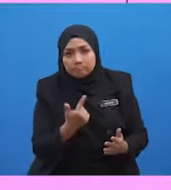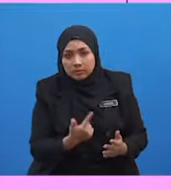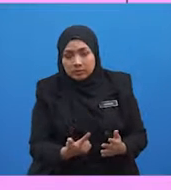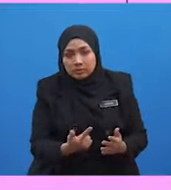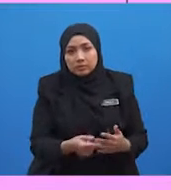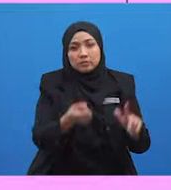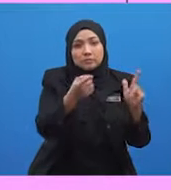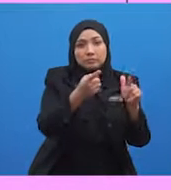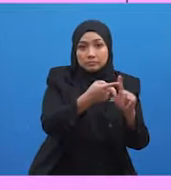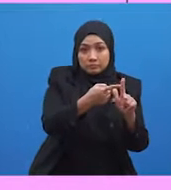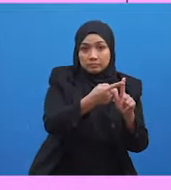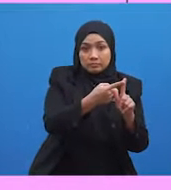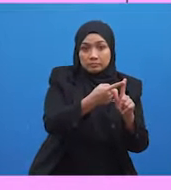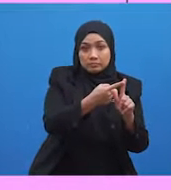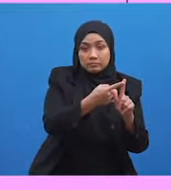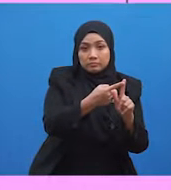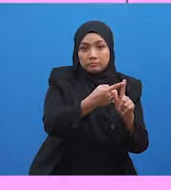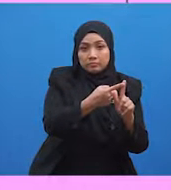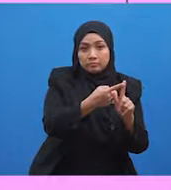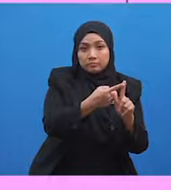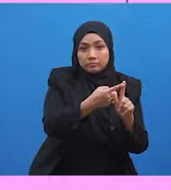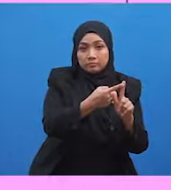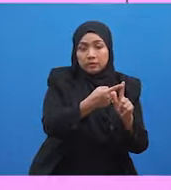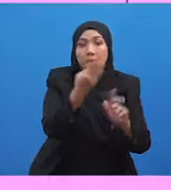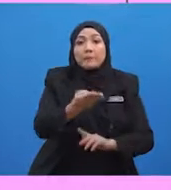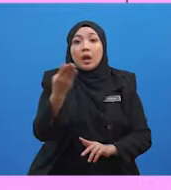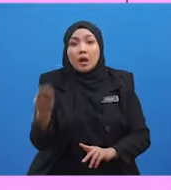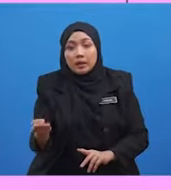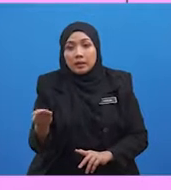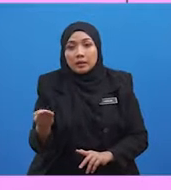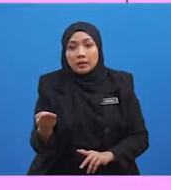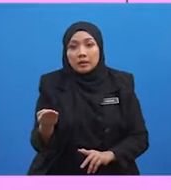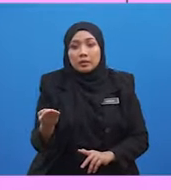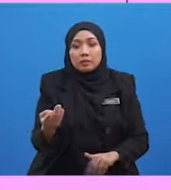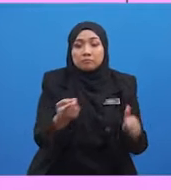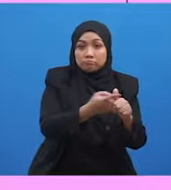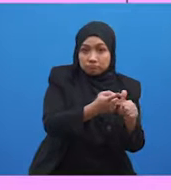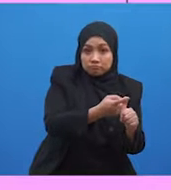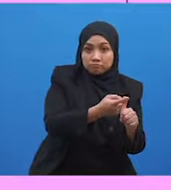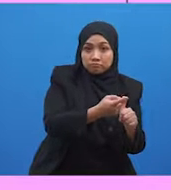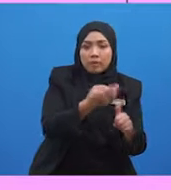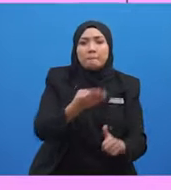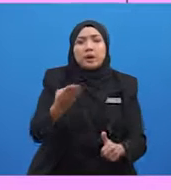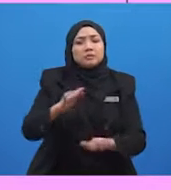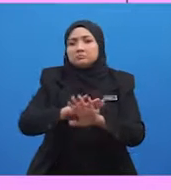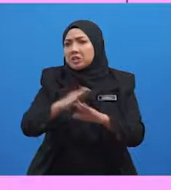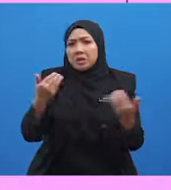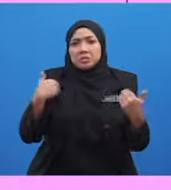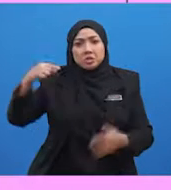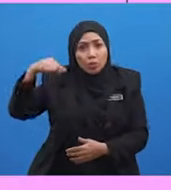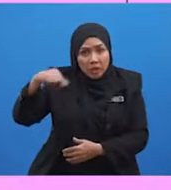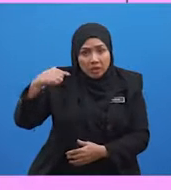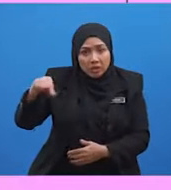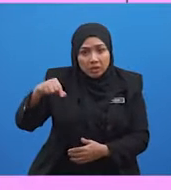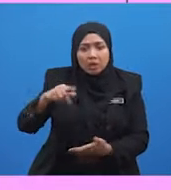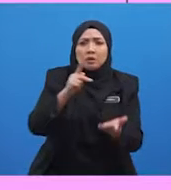dan sebab sampingan bahan mentah ialah bahan mentah tidak berkualiti, kuantiti